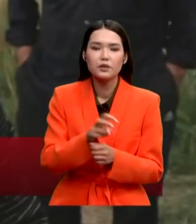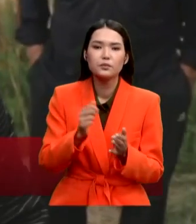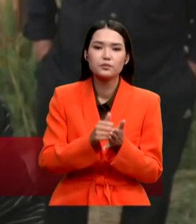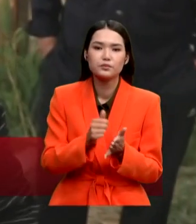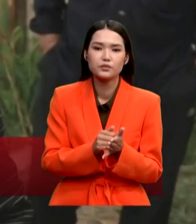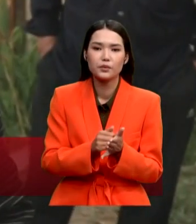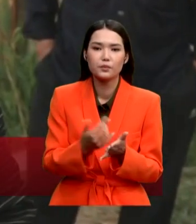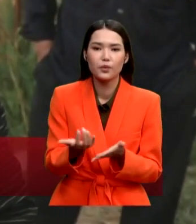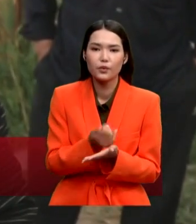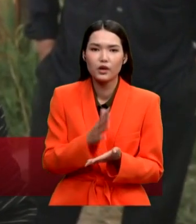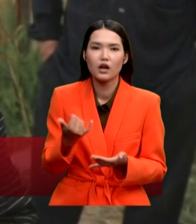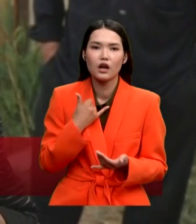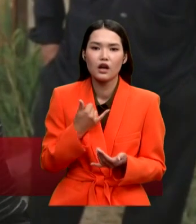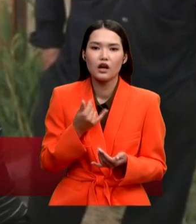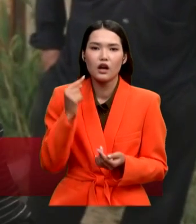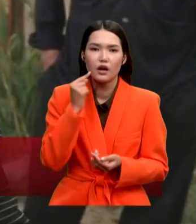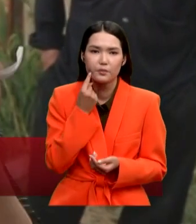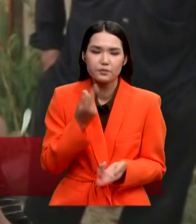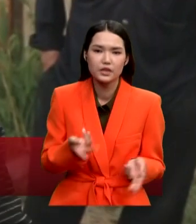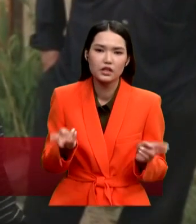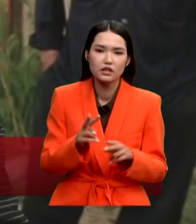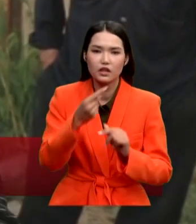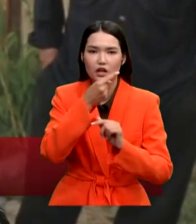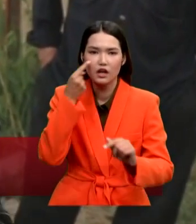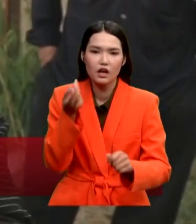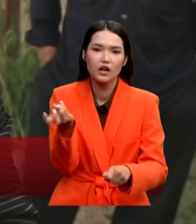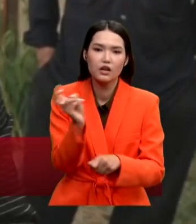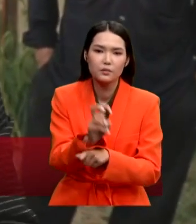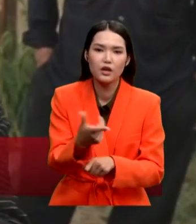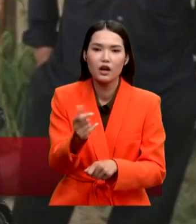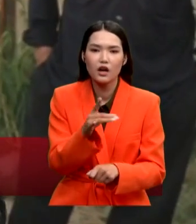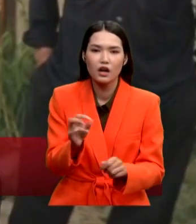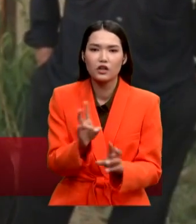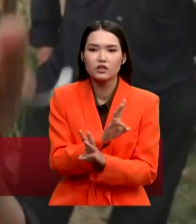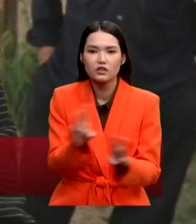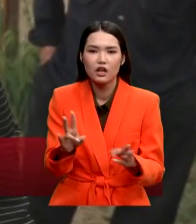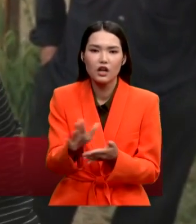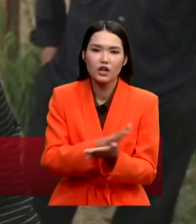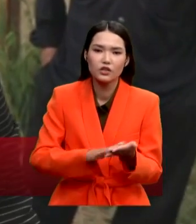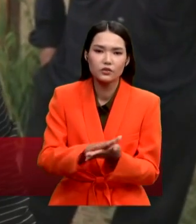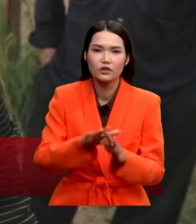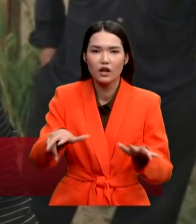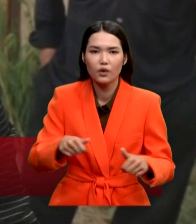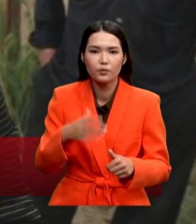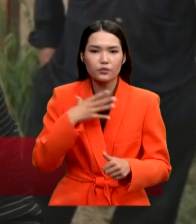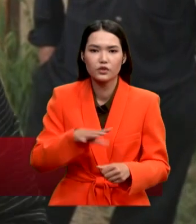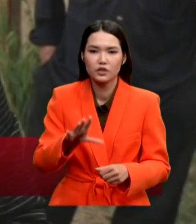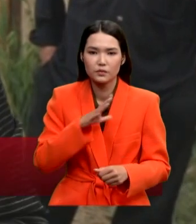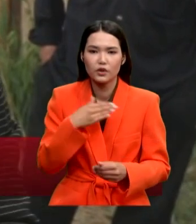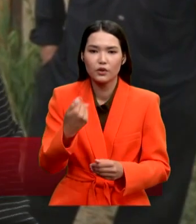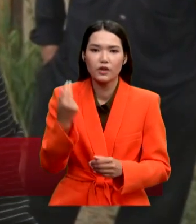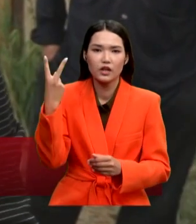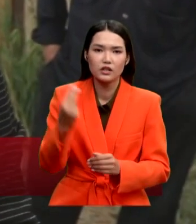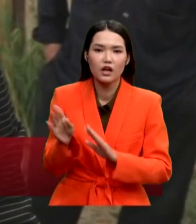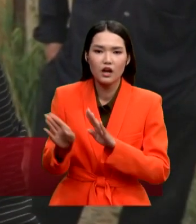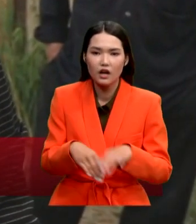потому что мне обидно стало. До этого мы приходили, у нас гаражи не грабили, ничего не было, не сносили у нас ничего. Вот два дня